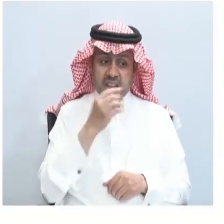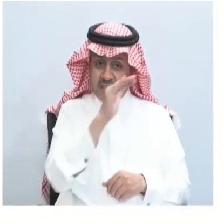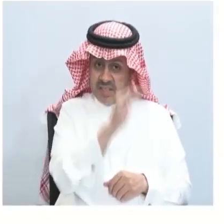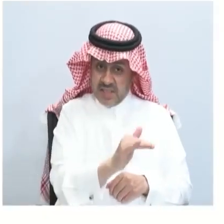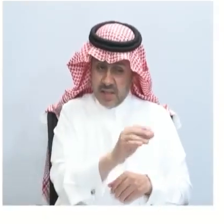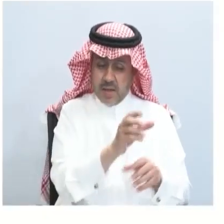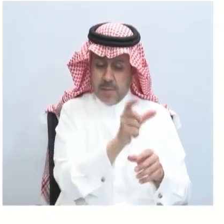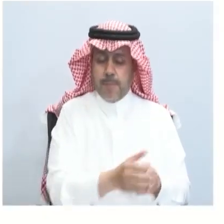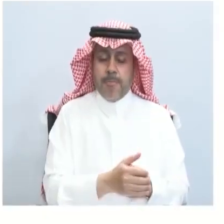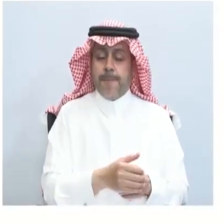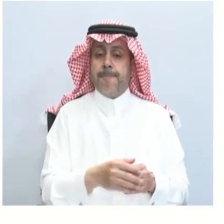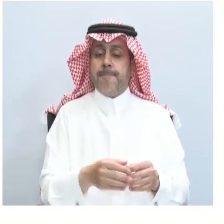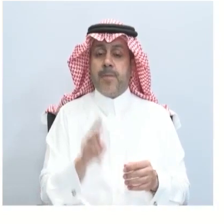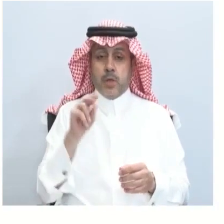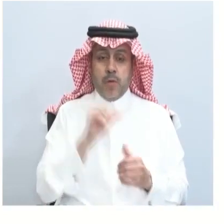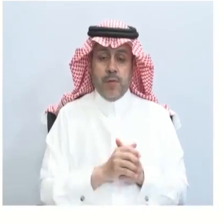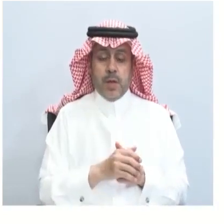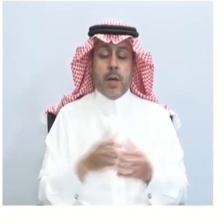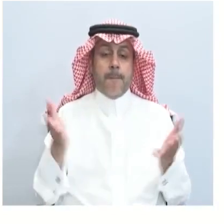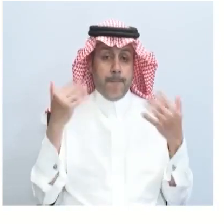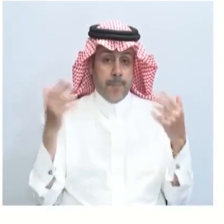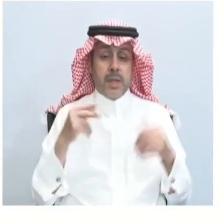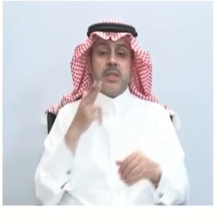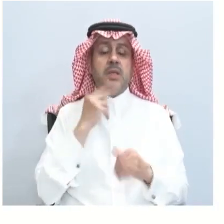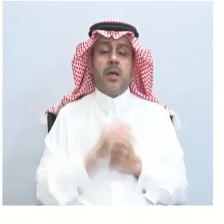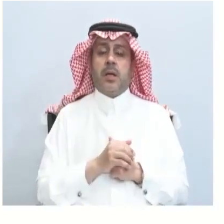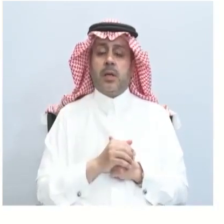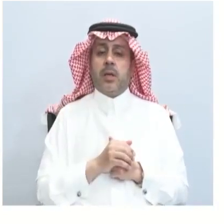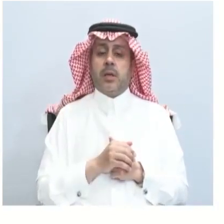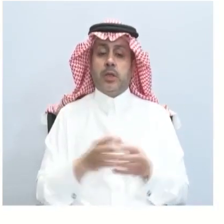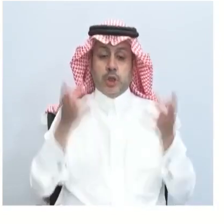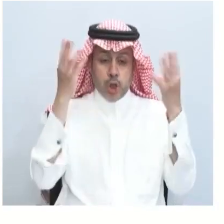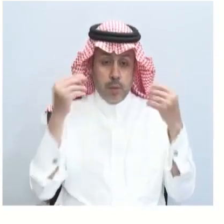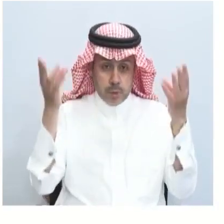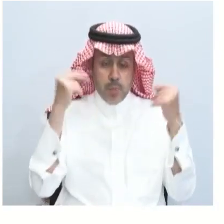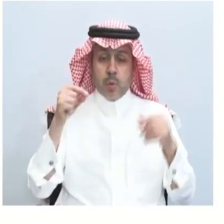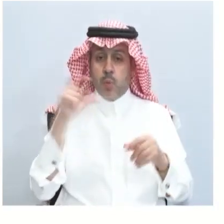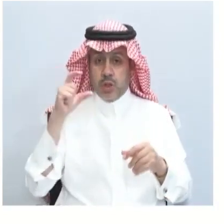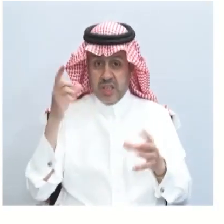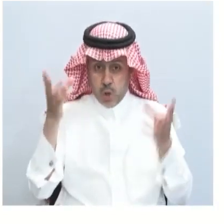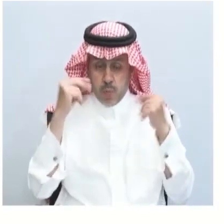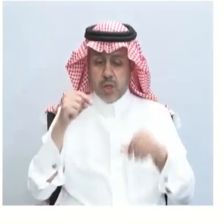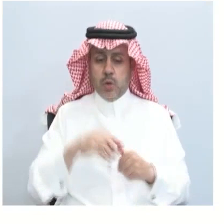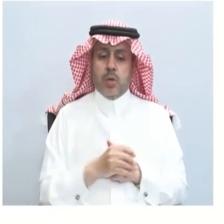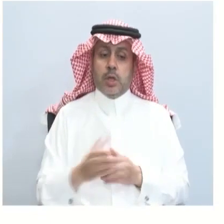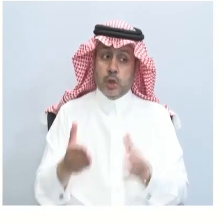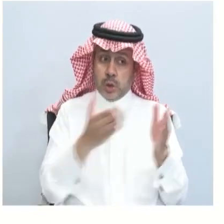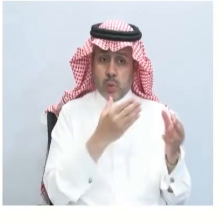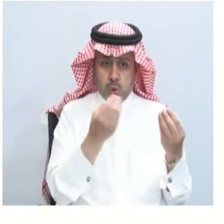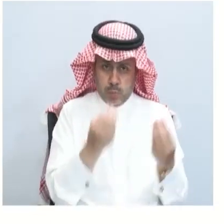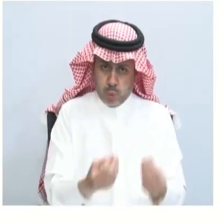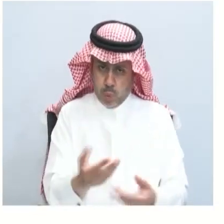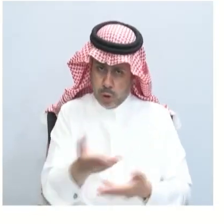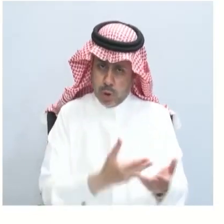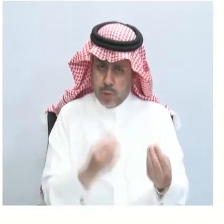توفير البيئه الصالحه تعليمه امور دينه ودنياه الاحسان اليه توجيه برفق كل ذلك ذكرناه في